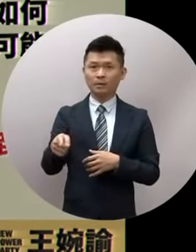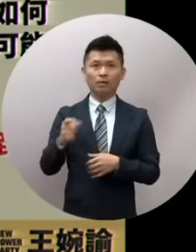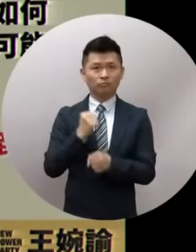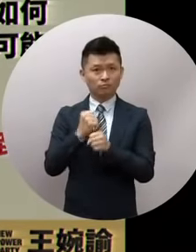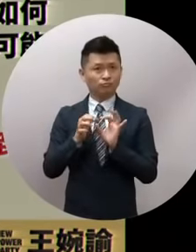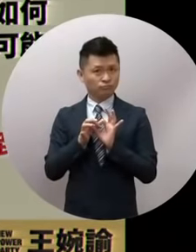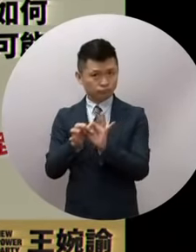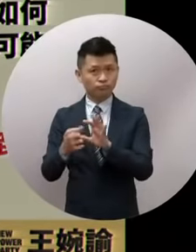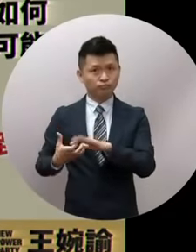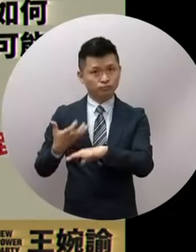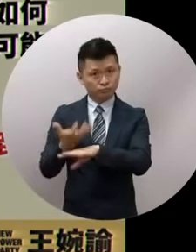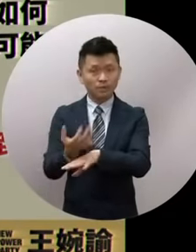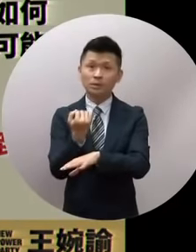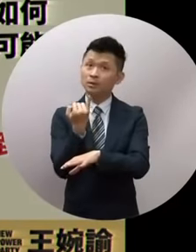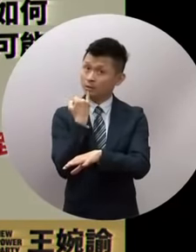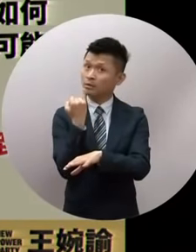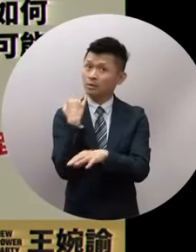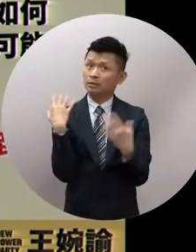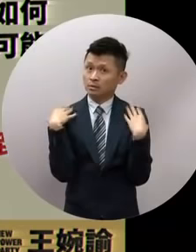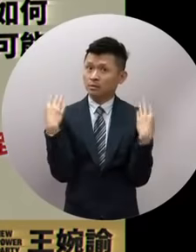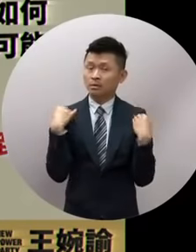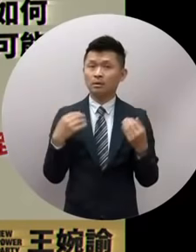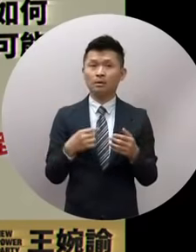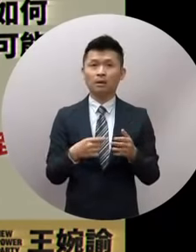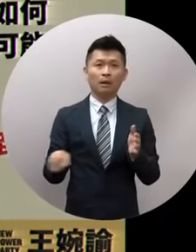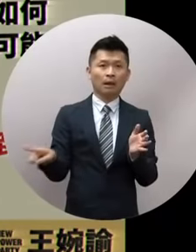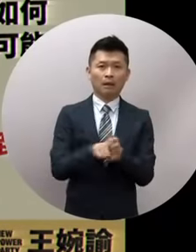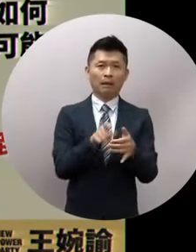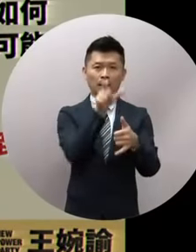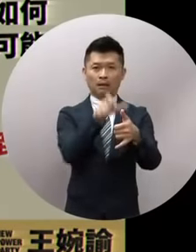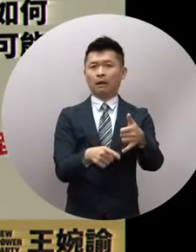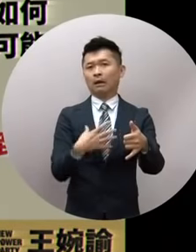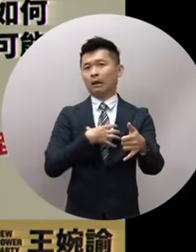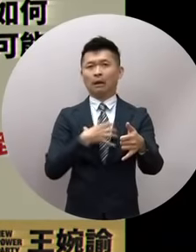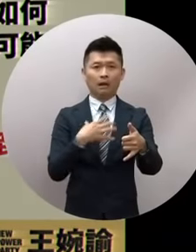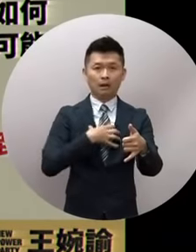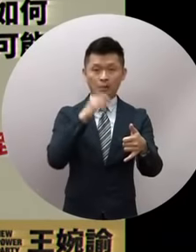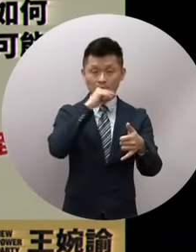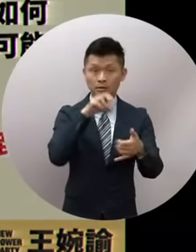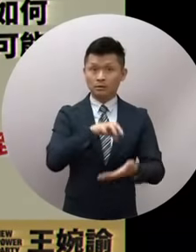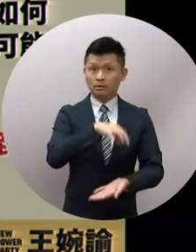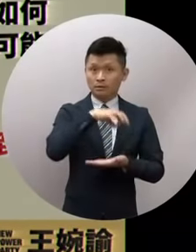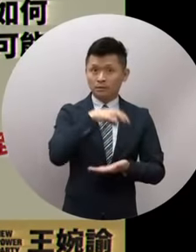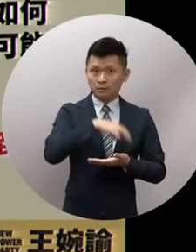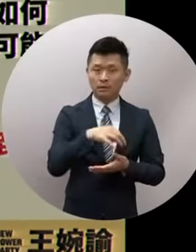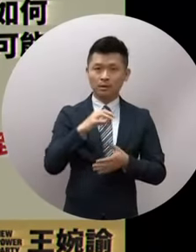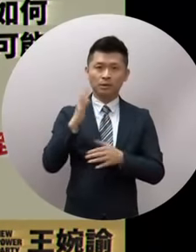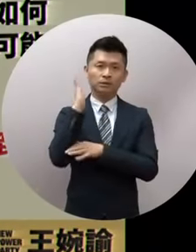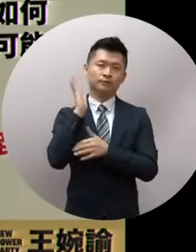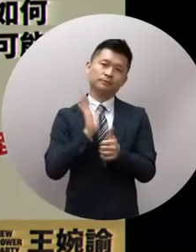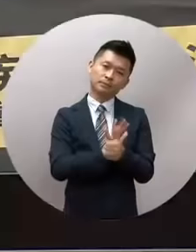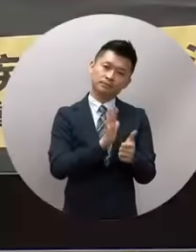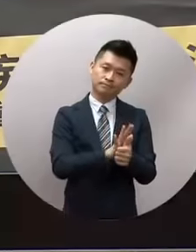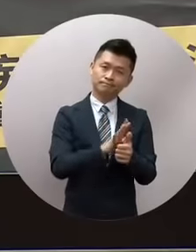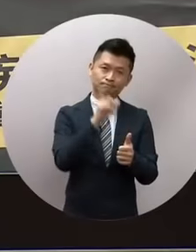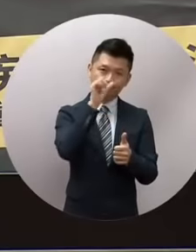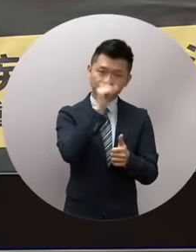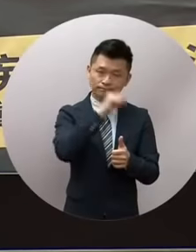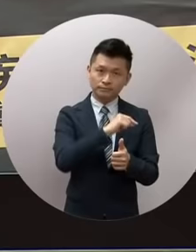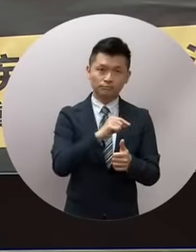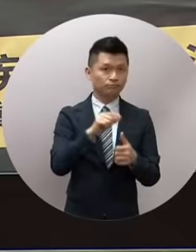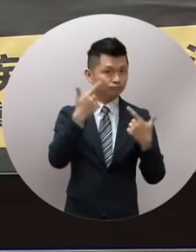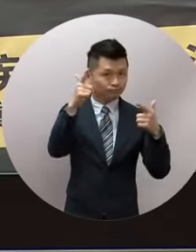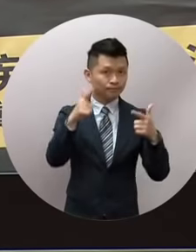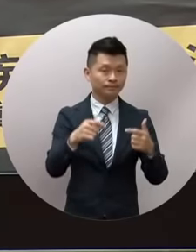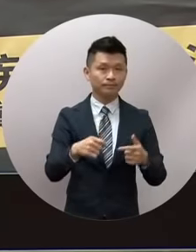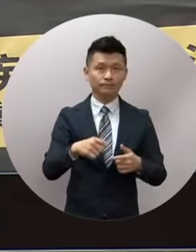能够继续为这个社会有所贡献的，并不是永远都是危险的象征或是值得让人家担忧或是成为国家的负担。所以我们很希望这些部分我们